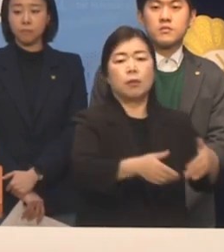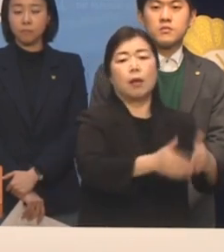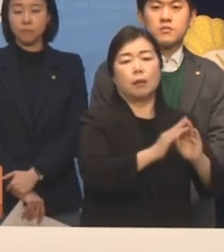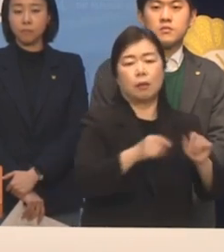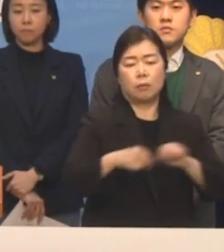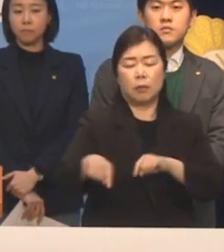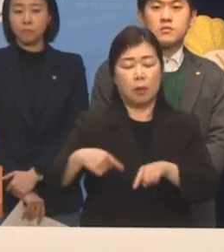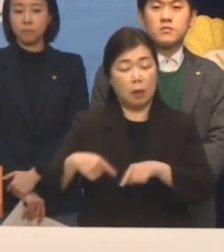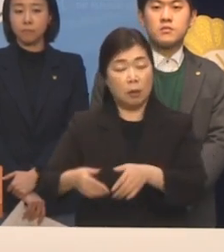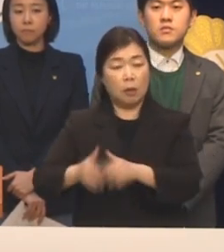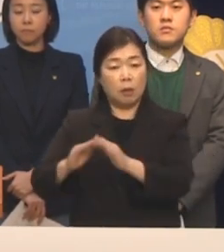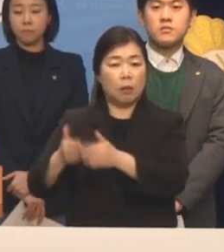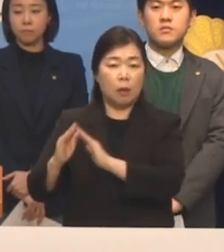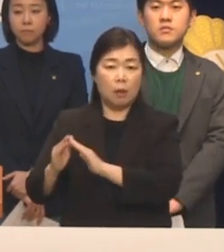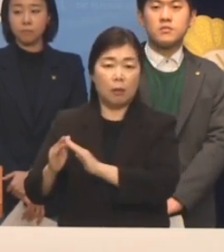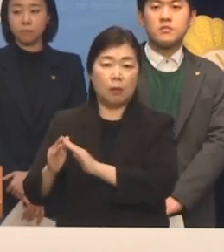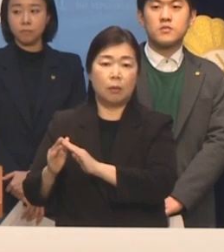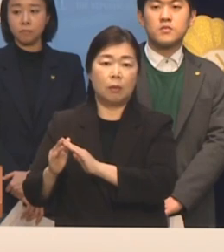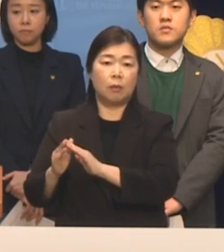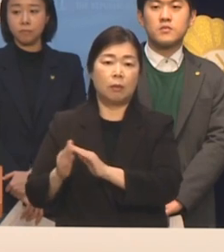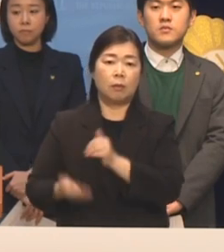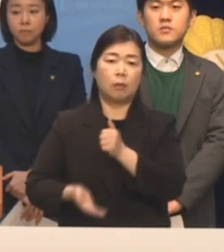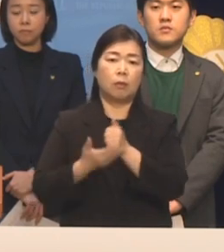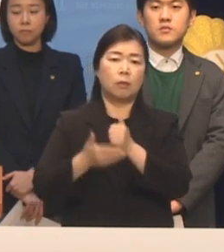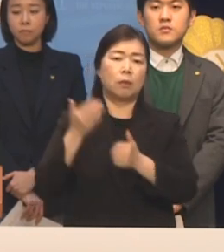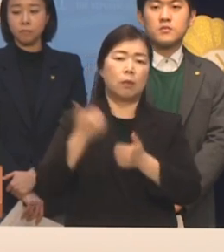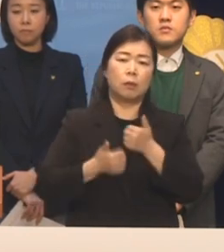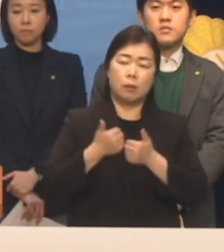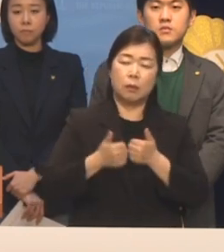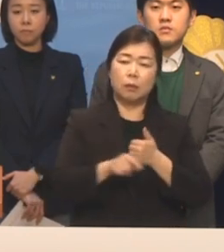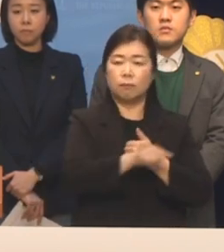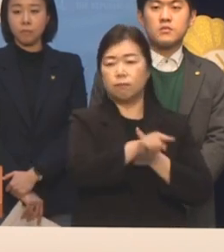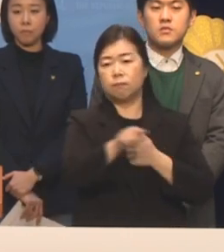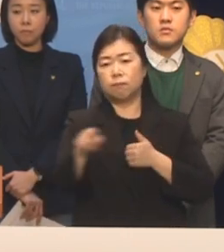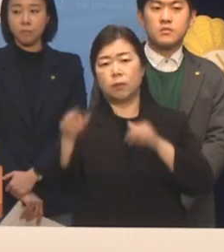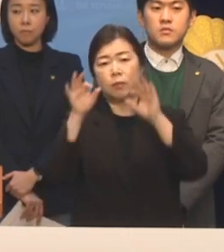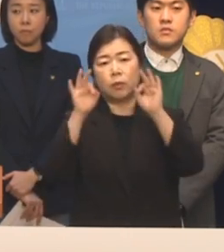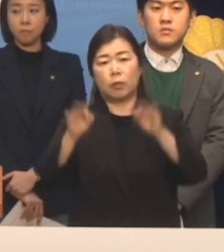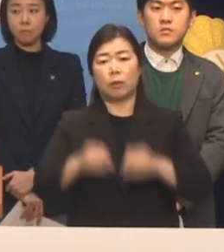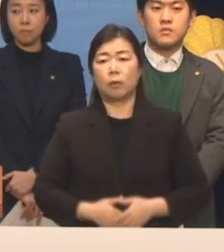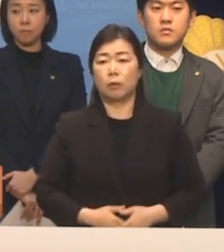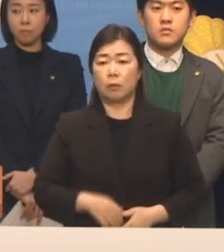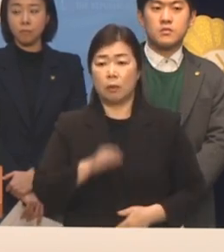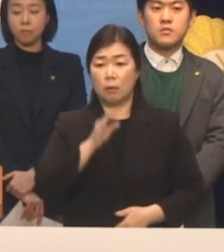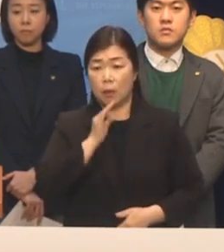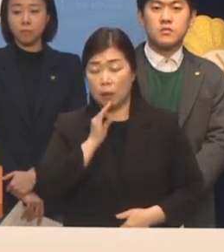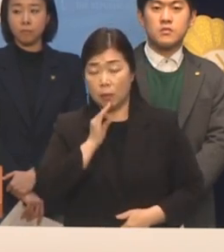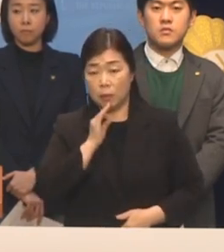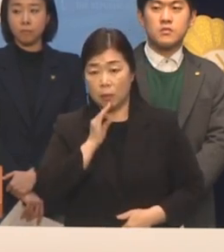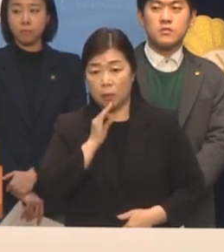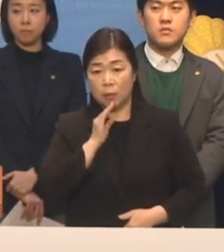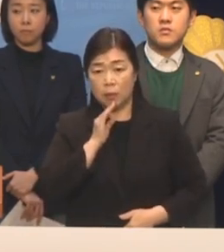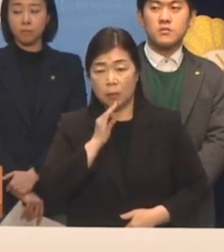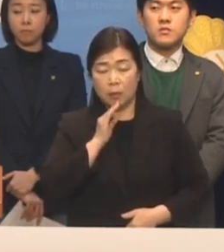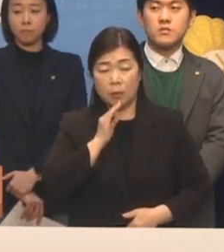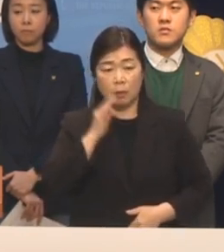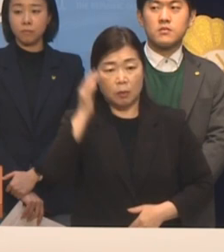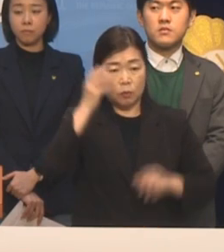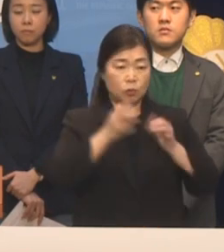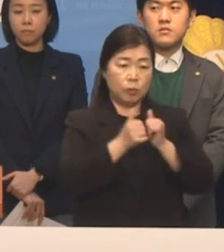공청 갈등 속에 저희는 묻지 않을 수 없습니다. 과연 저들은 우리의 삶에 관심이나